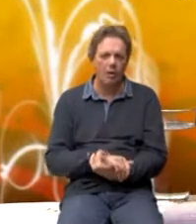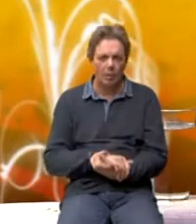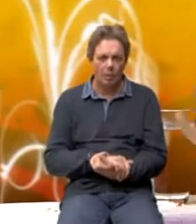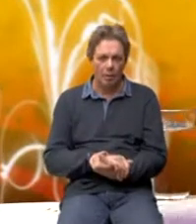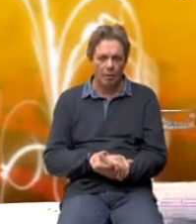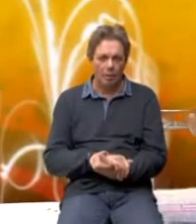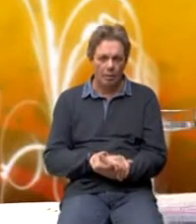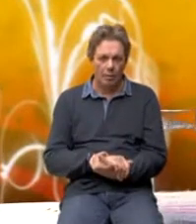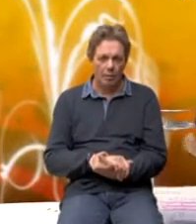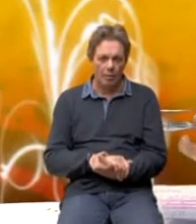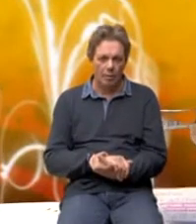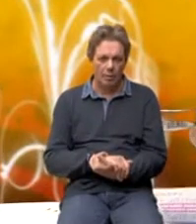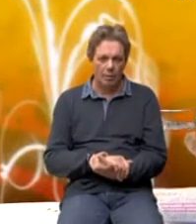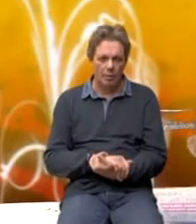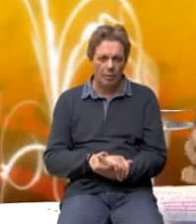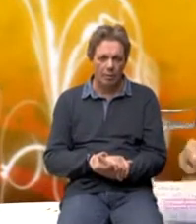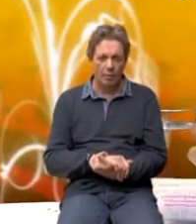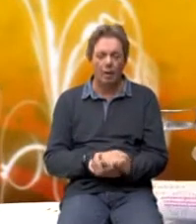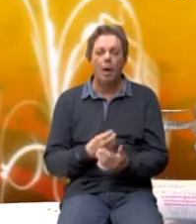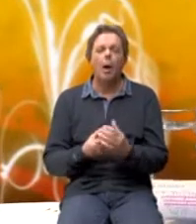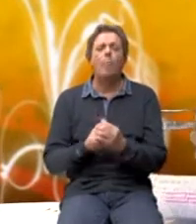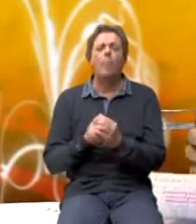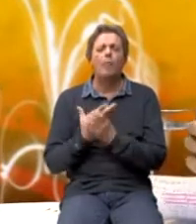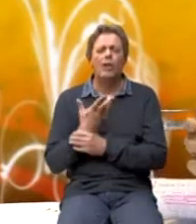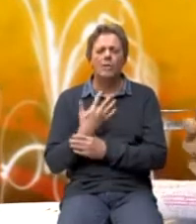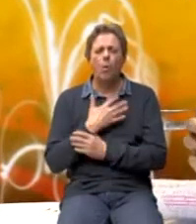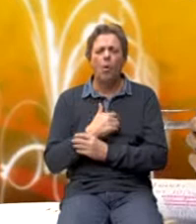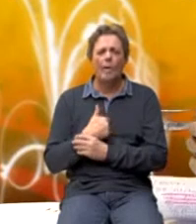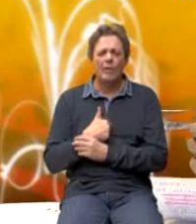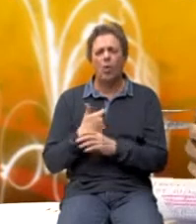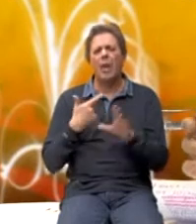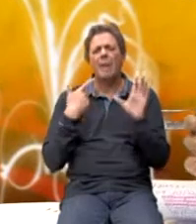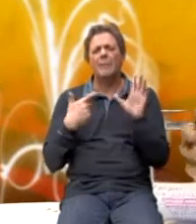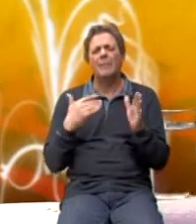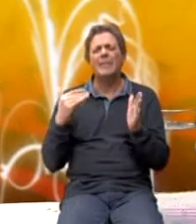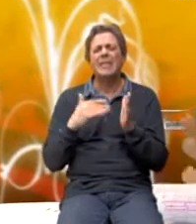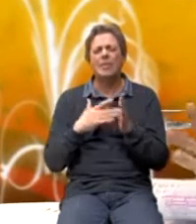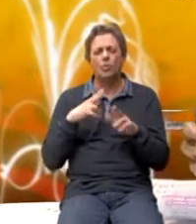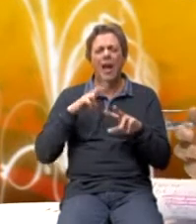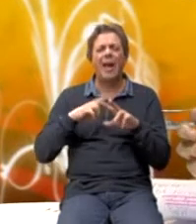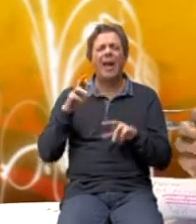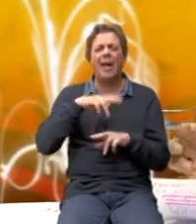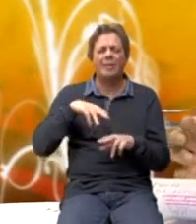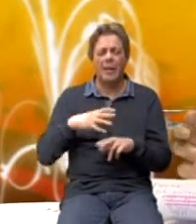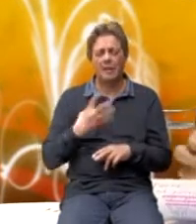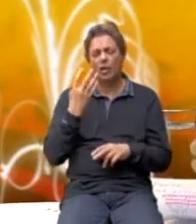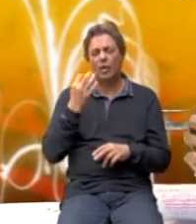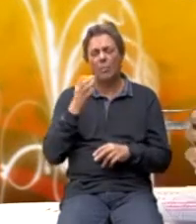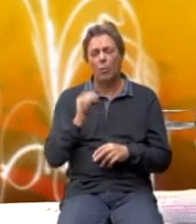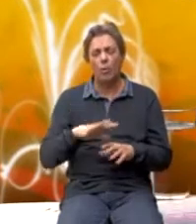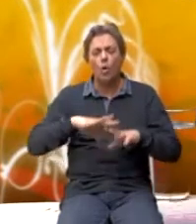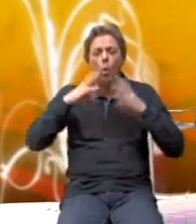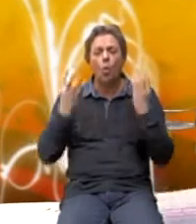ali da vidimo je li ovo isto. Veli povrćarstvo. Mi u Hrvatskoj na 70.000 hektara uzgaja se 4,5%